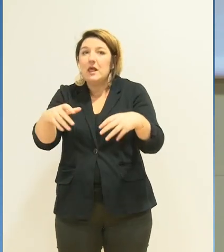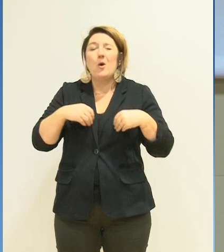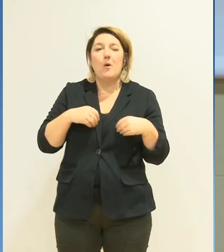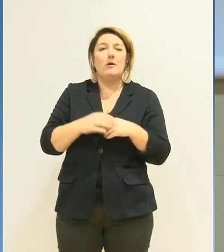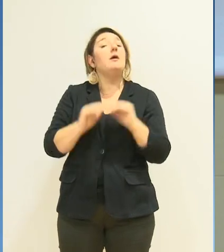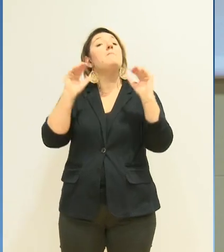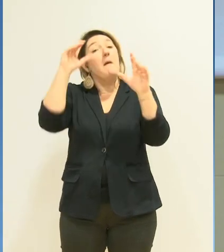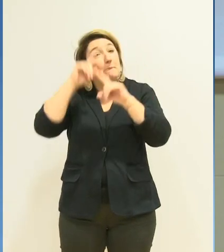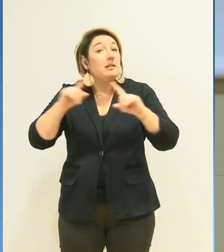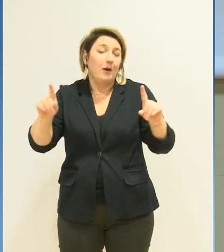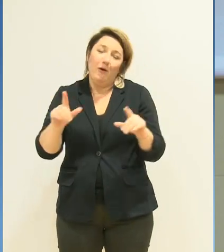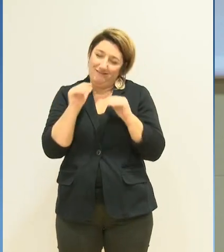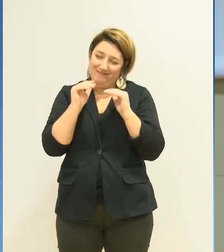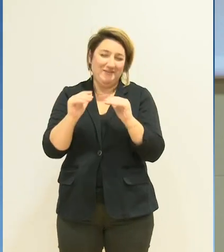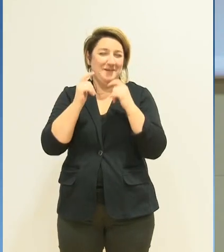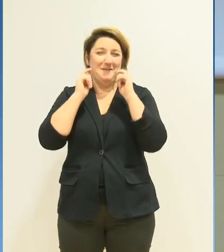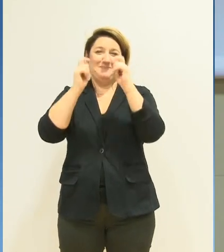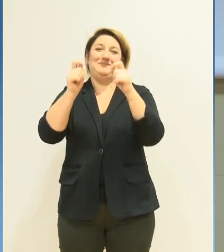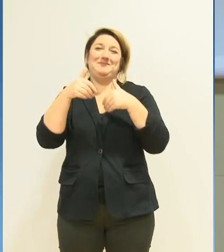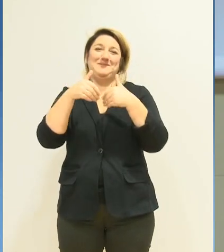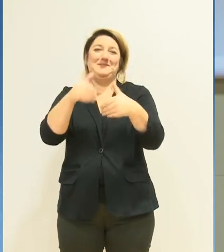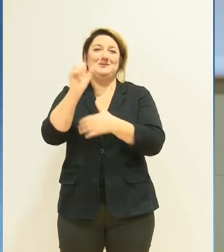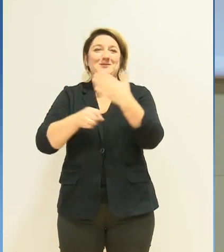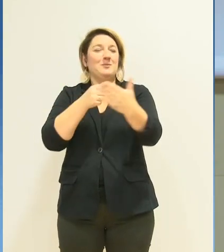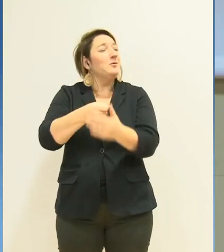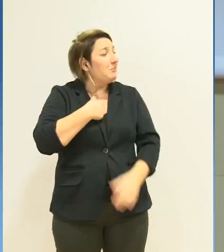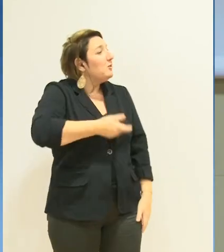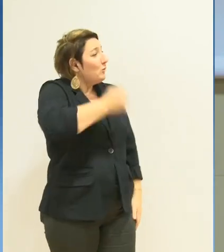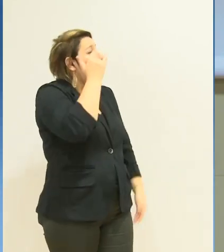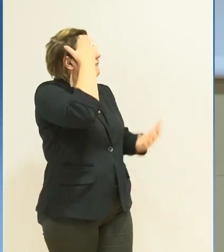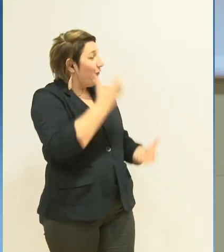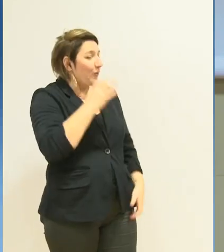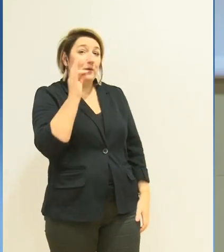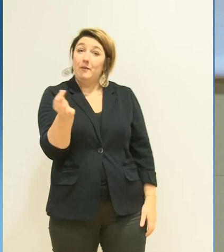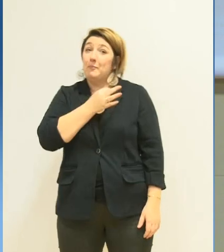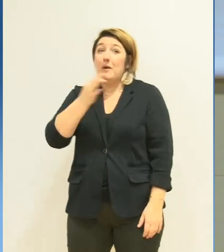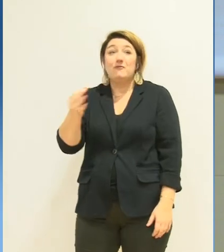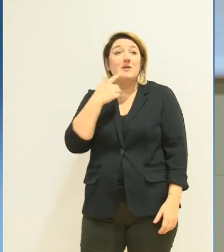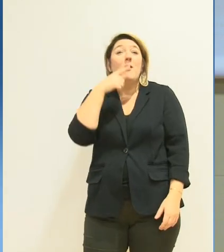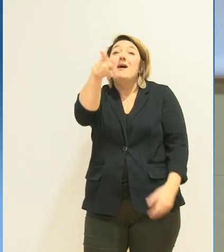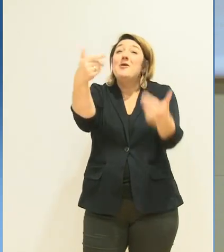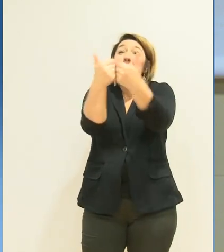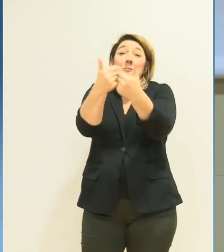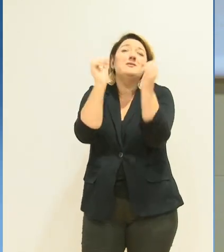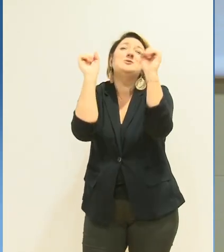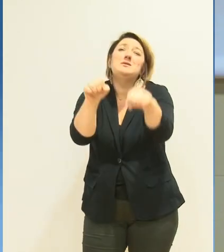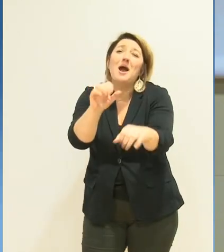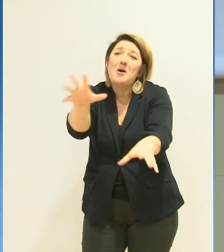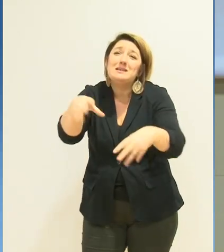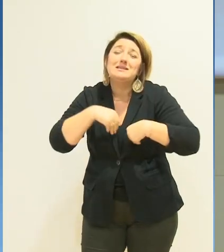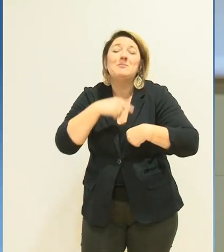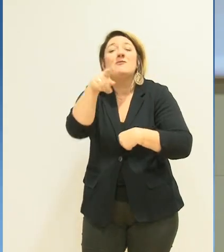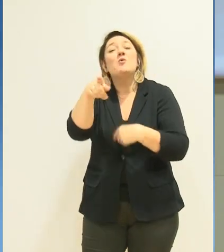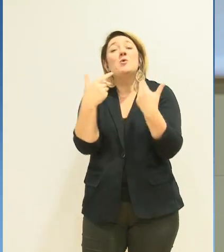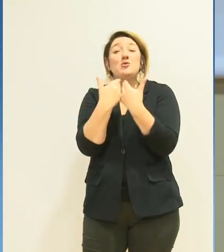même si vous n'avez pas d'accord d'ailleurs eh ben c'est parfait voyage accède à toutes vos demandes certaines quand vos demandes sont